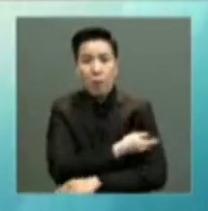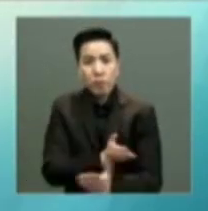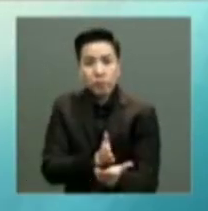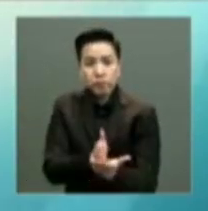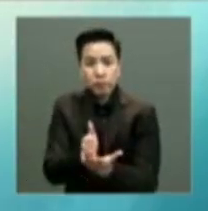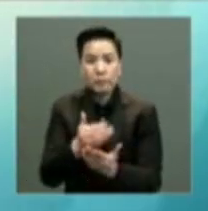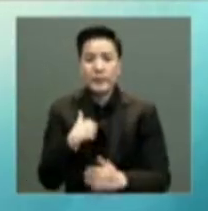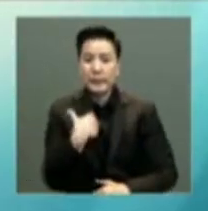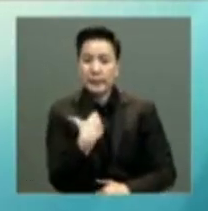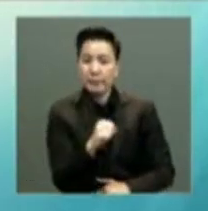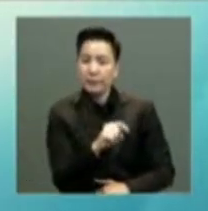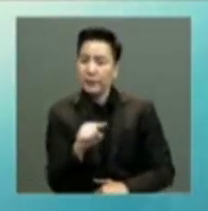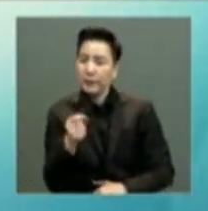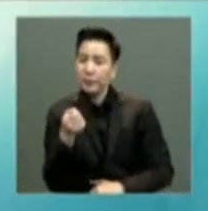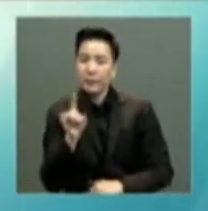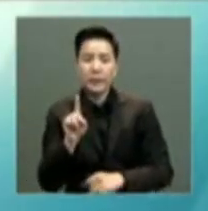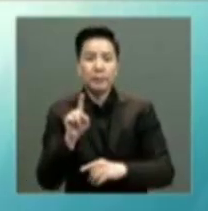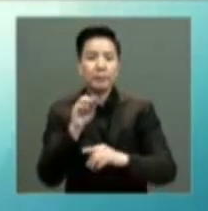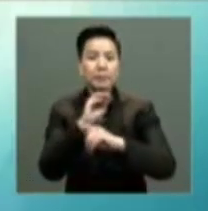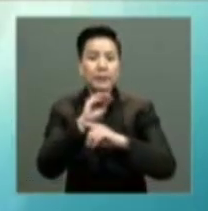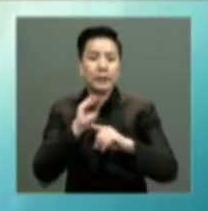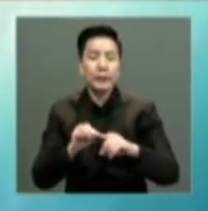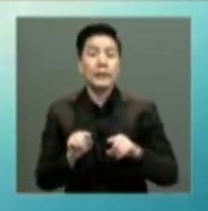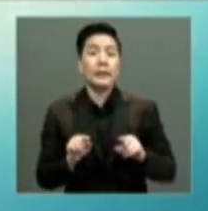เปอร์เซ็นต์นะครับแล้วก็มีของทางกรมการแพทย์กรมควบคุมโรคซึ่งเป็นโรงพยาบาลเฉพาะทางนะครับอีกประมาณสักสิบเปอร์เซ็นกับ11เปอร์เซ็นต์อันนี้นะครับและที่อื่นก็ช่วยด้วยนะฮะตามที่เห็นในอ่ากราฟแผนภูมินี้นะครับทั้งโรงพยาบาลตำรวจทั้งกรุงเทพฯรัชการ์ดอื่นๆด้วยนะครับวันนี้ต้องขอขอบคุณเพราะว่าเทคโนโลยีทางการแพทย์ของเราถึงไม่จะมีแค่ไหนแต่ถ้าทุกคนกลัวทุกคนไม่อยากรับทุกคนปฏิเสธ